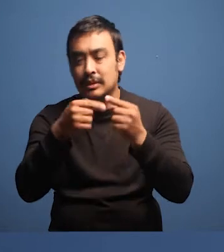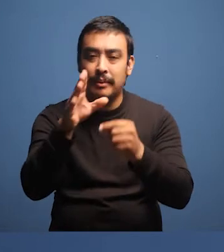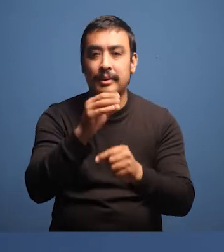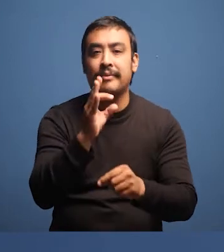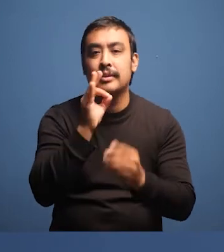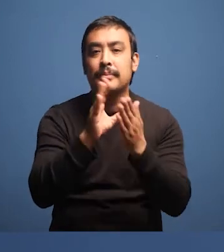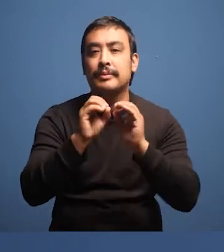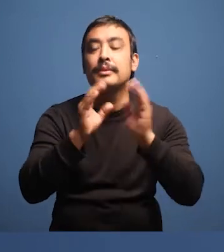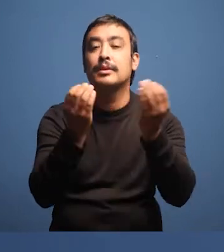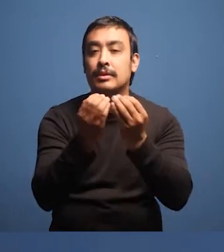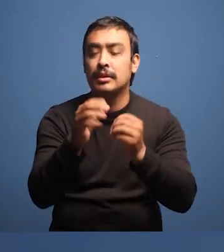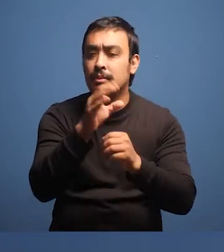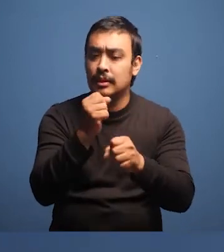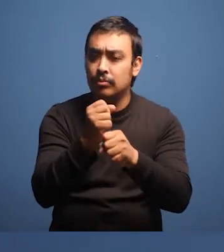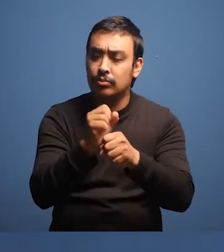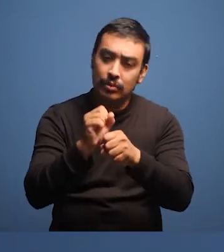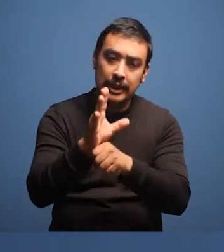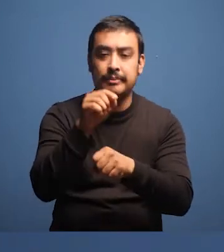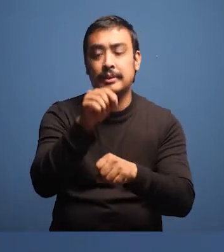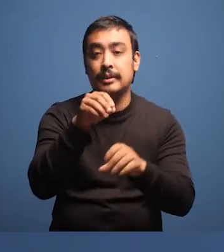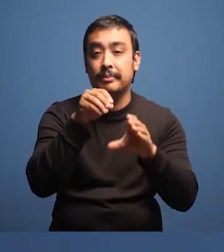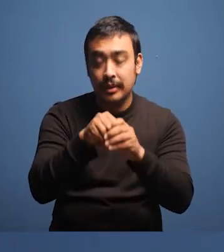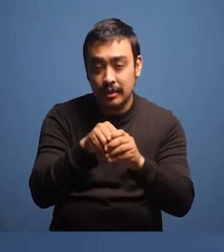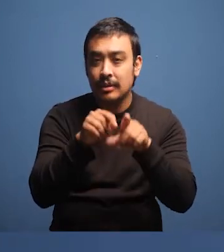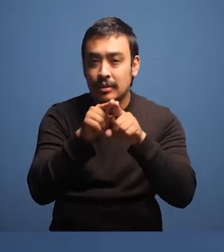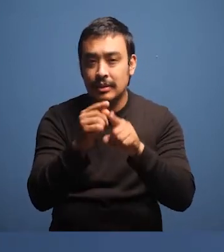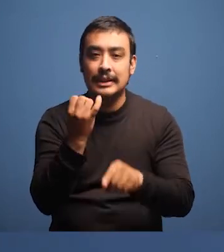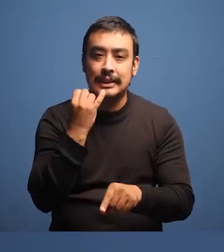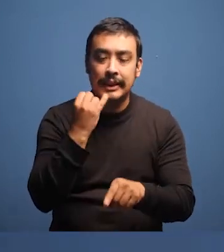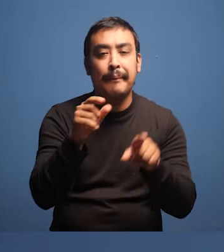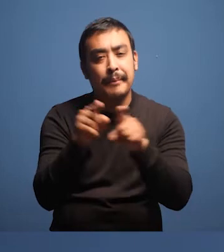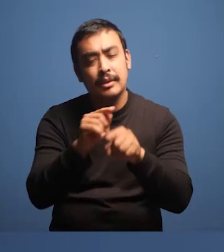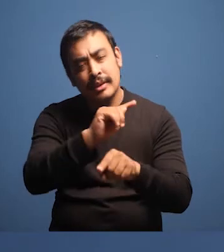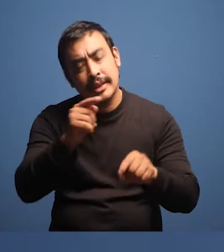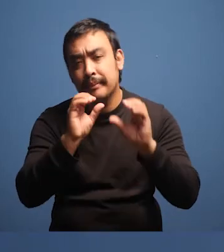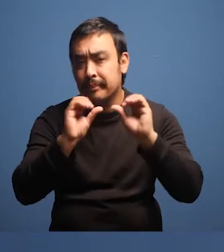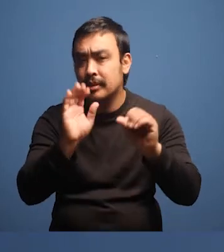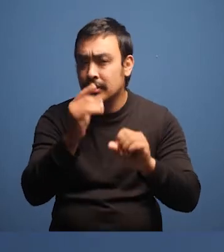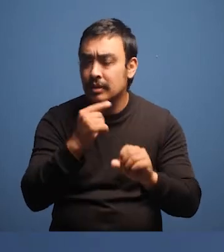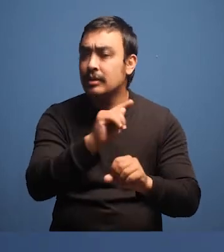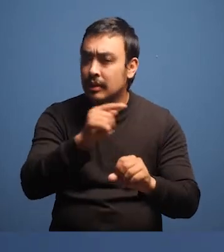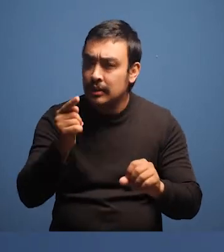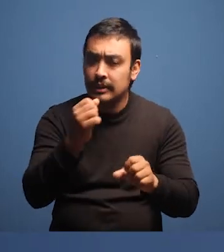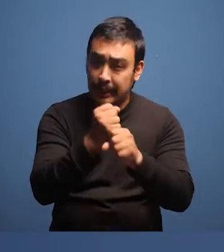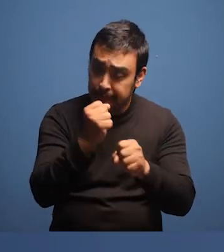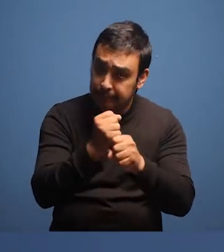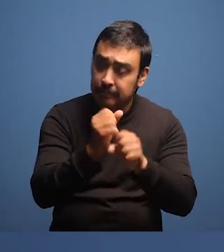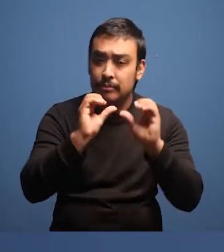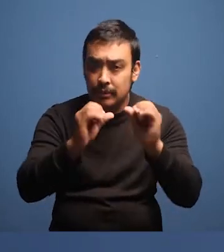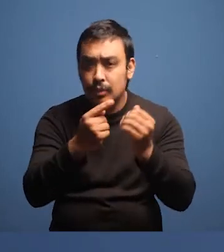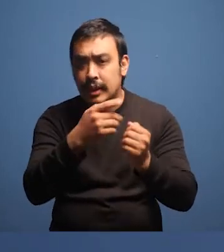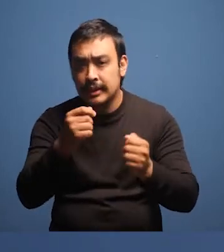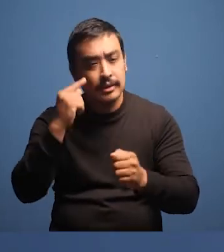प्लेटफर्मबाटै गर्छु र सबभन्दा धेरै एक्टिभ पनि त्यहीँ हुन्छु। त्यो सँगसँगै चाहिँ अब इन्स्टाग्रामहरू पनि कहिलेकाहीँ युज हुन्छ भने अब आफ्नो कहिलेकाहीँ वर्क पर्पजको लागि, स्टोरी